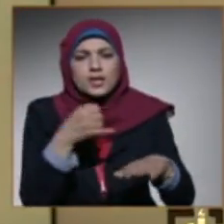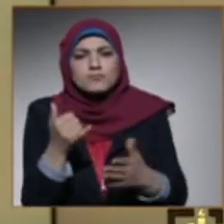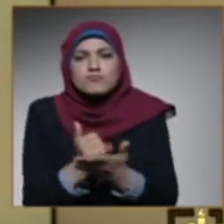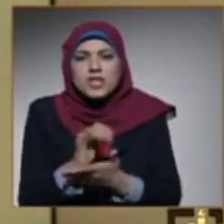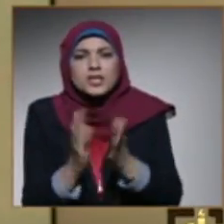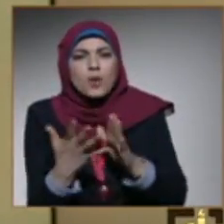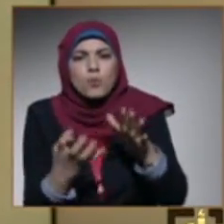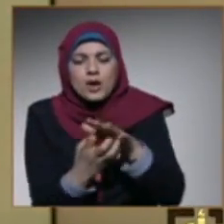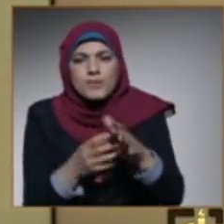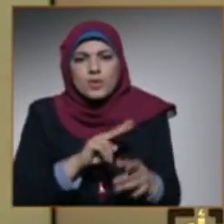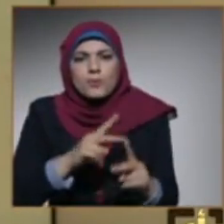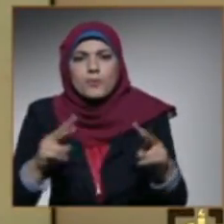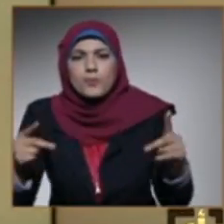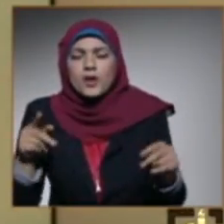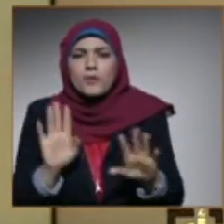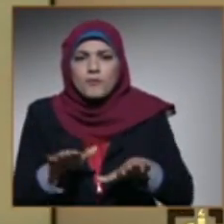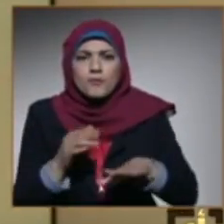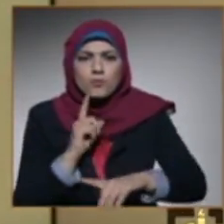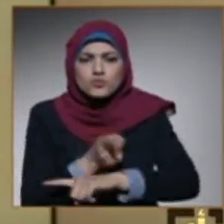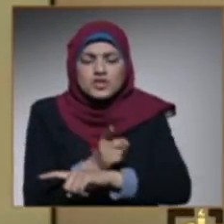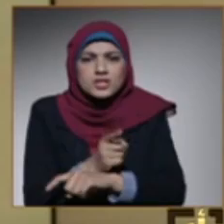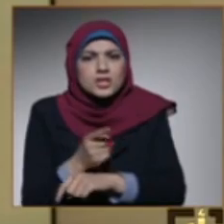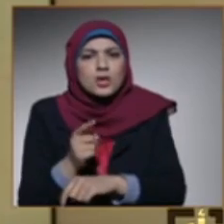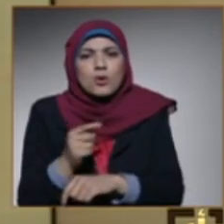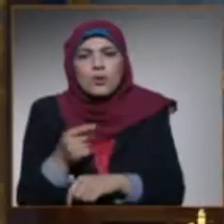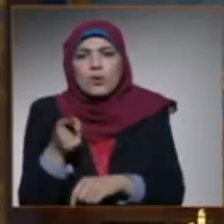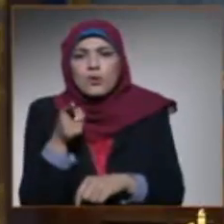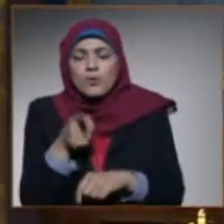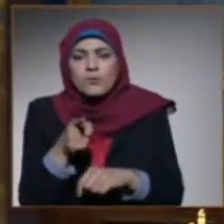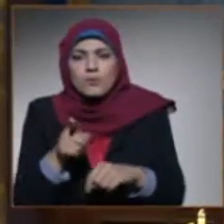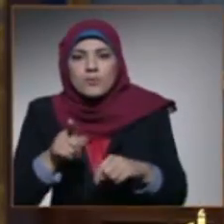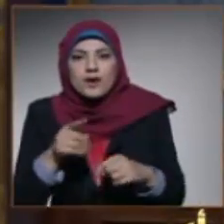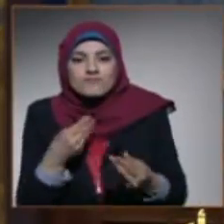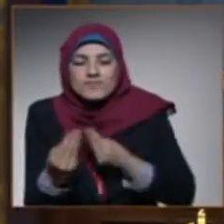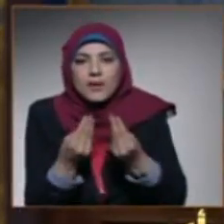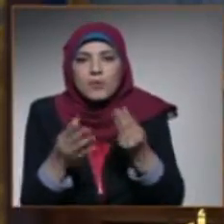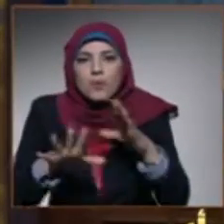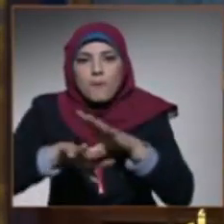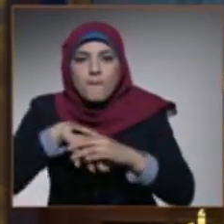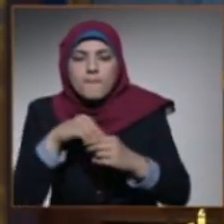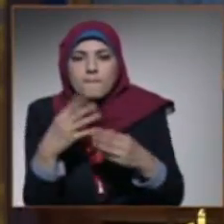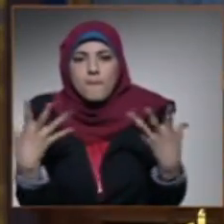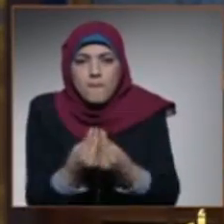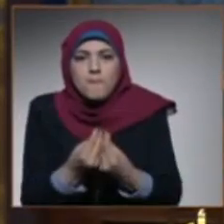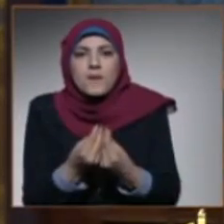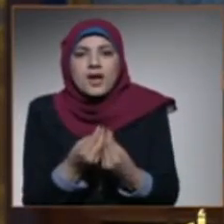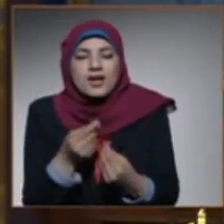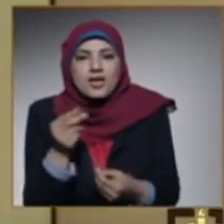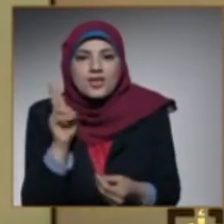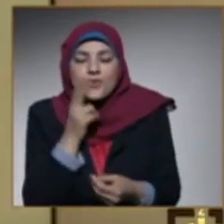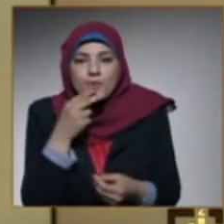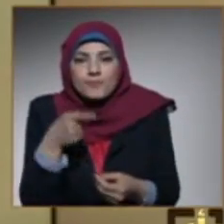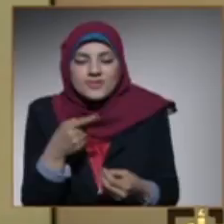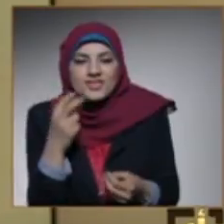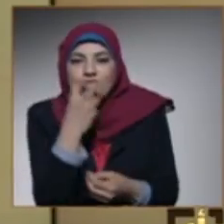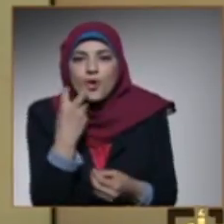بعض المعلمين فيها أو المدرسين بيقوموا بالتعامل مع هذه الفئة